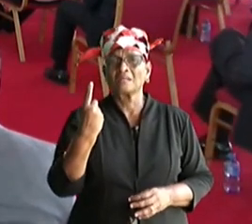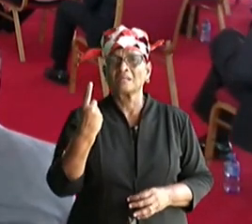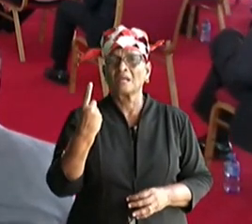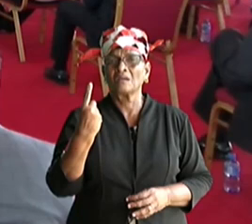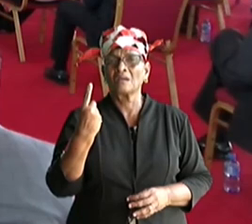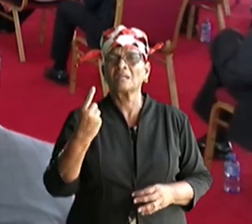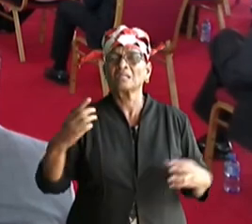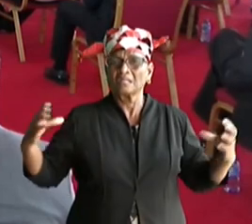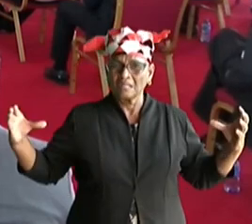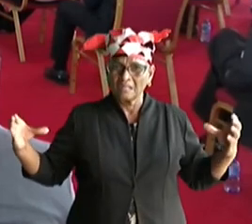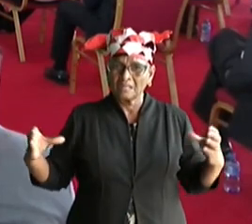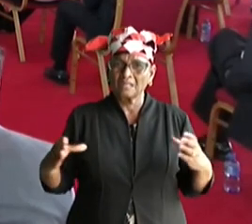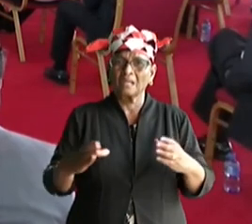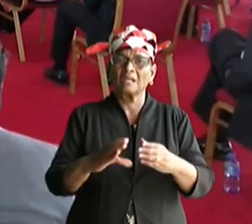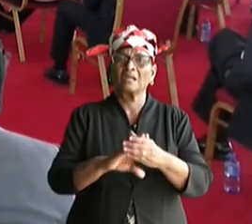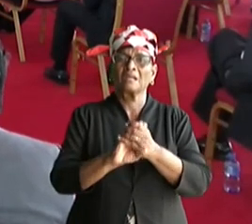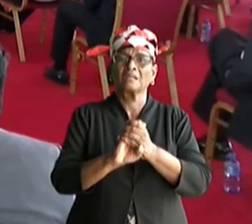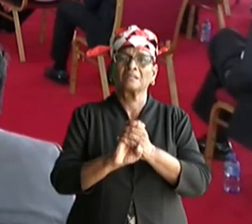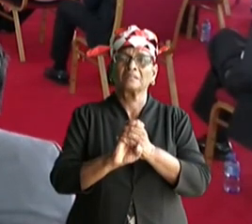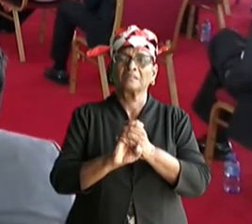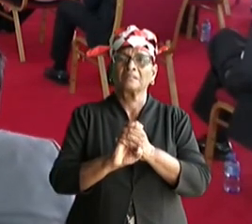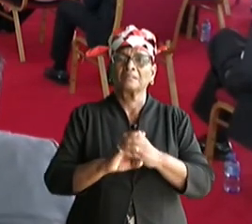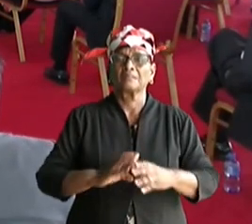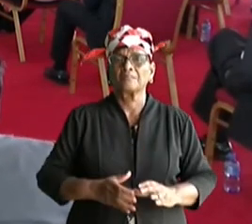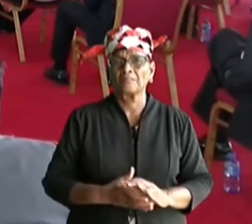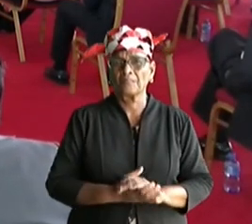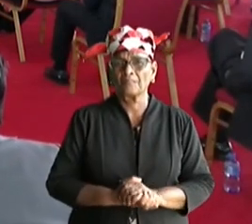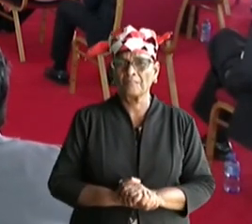cantan grande verstaan